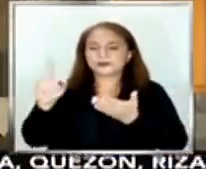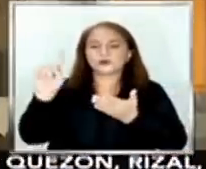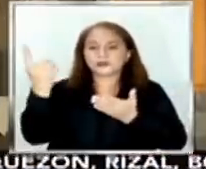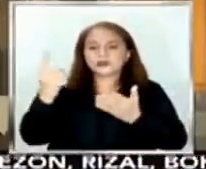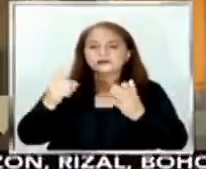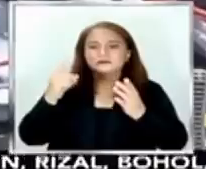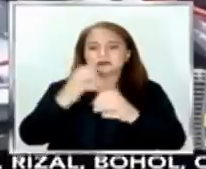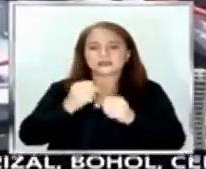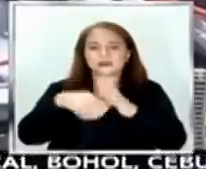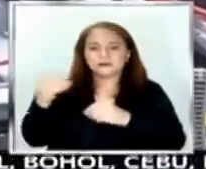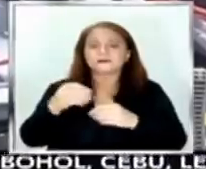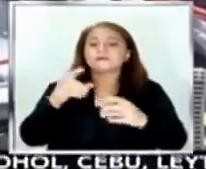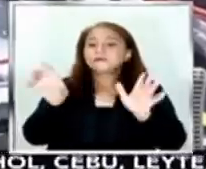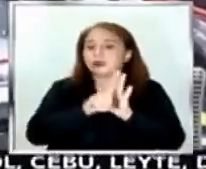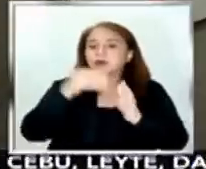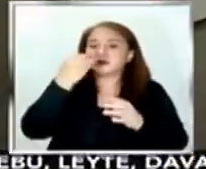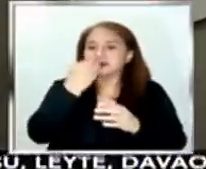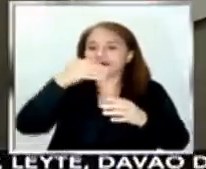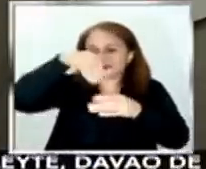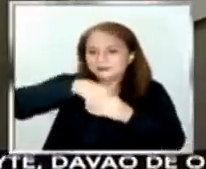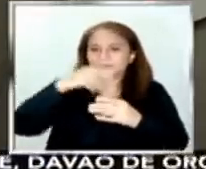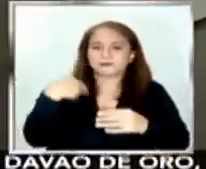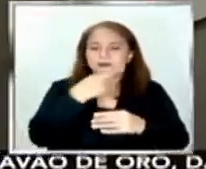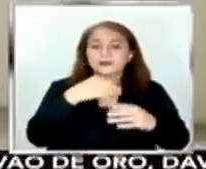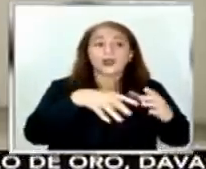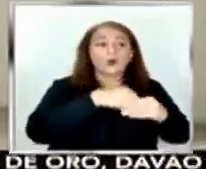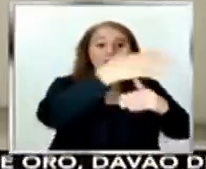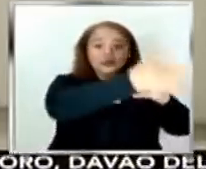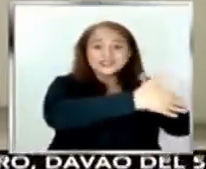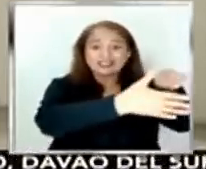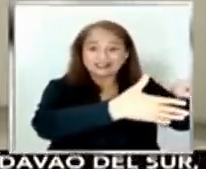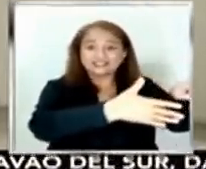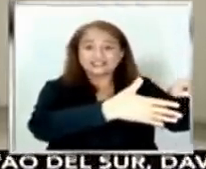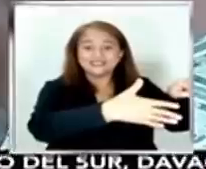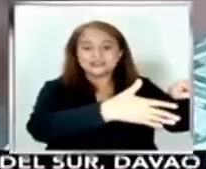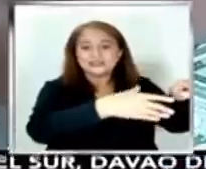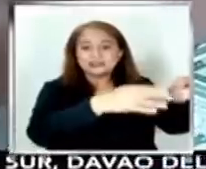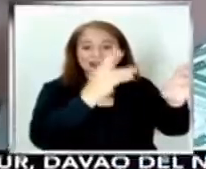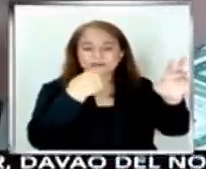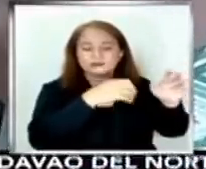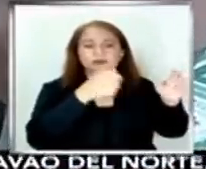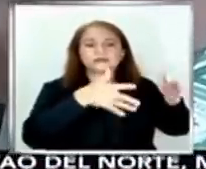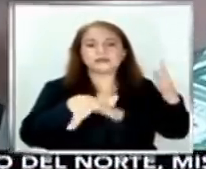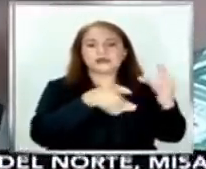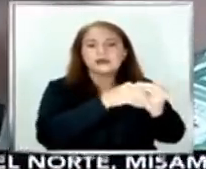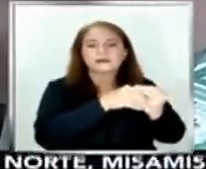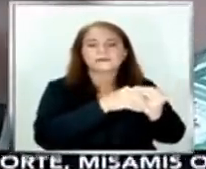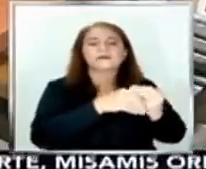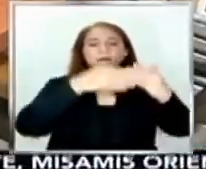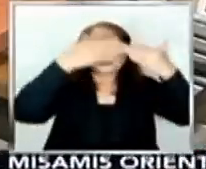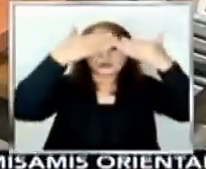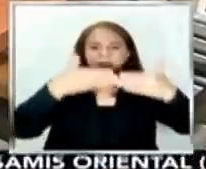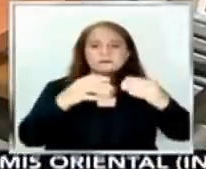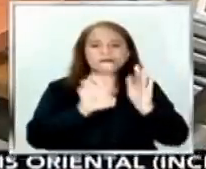indoor dine-in, pero pinapayagan ang outdoor o alfresco dining, pero kailangan maglagay ng dagdag na pananggalang tulad ng mga acrylic